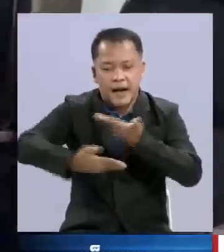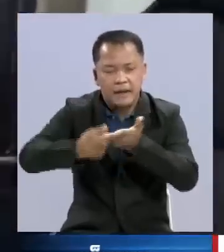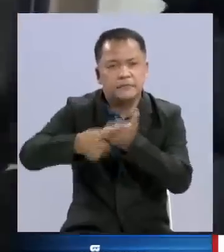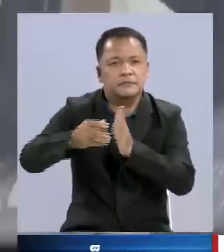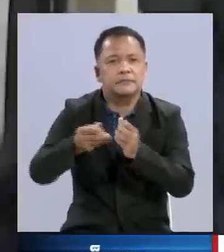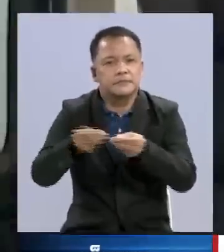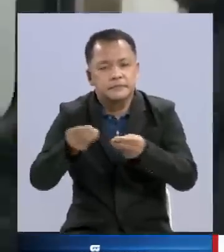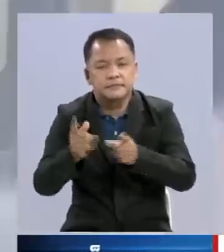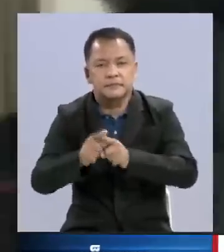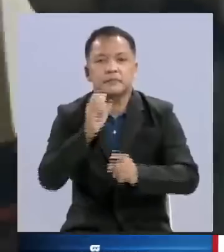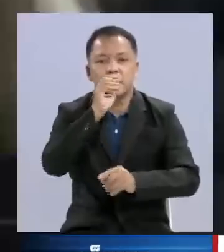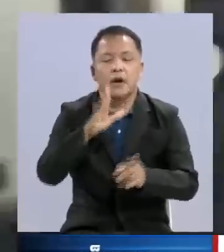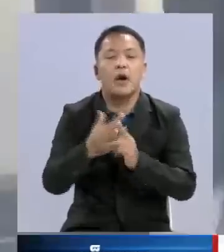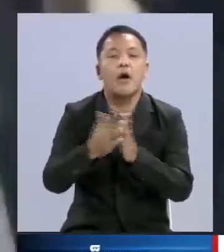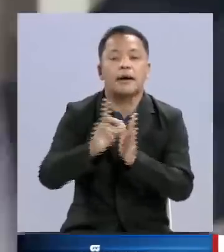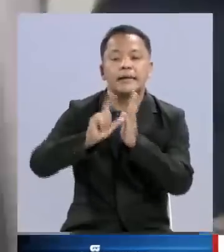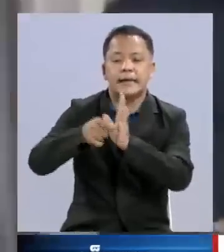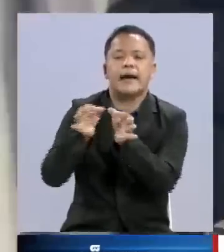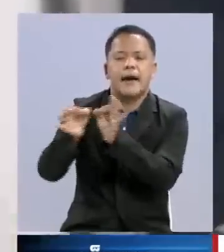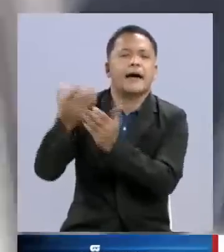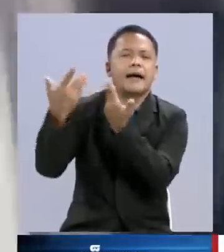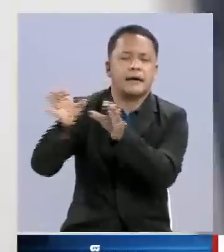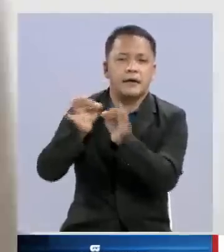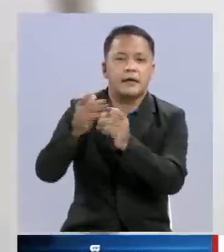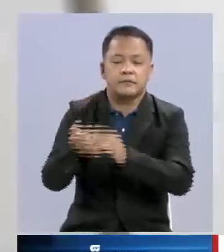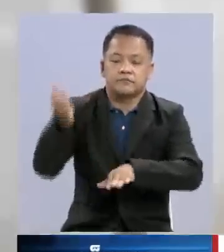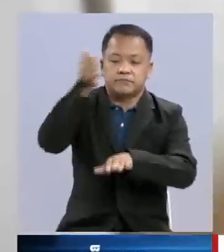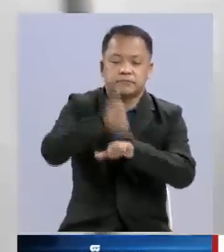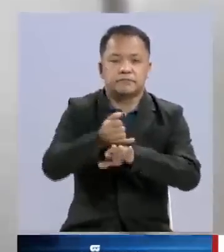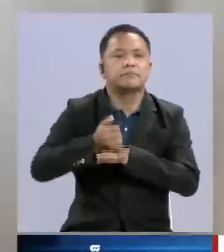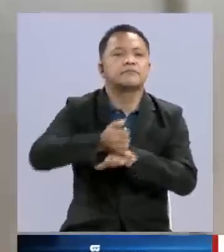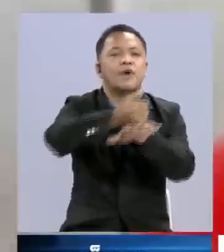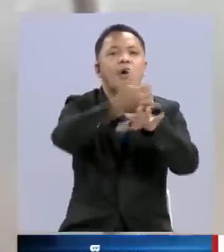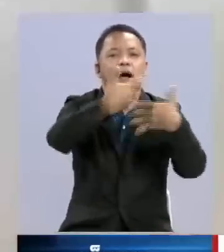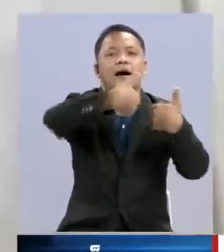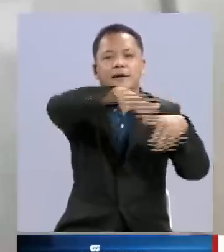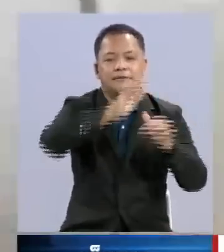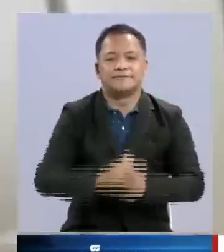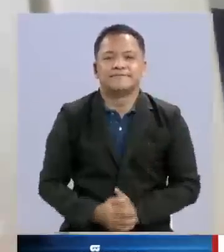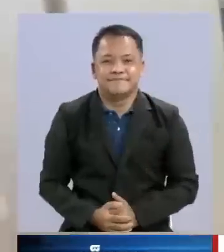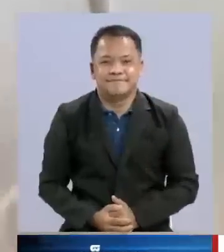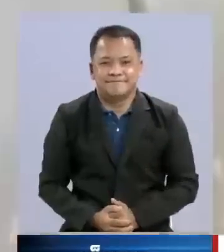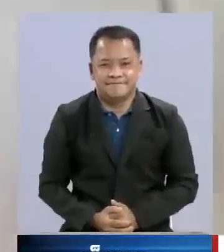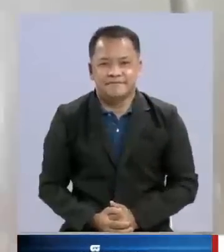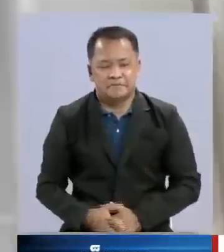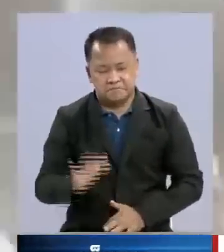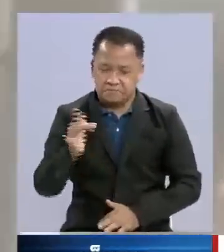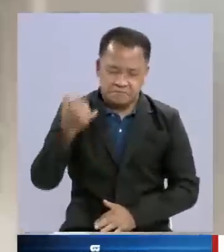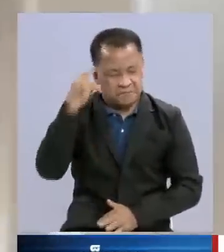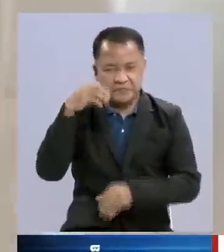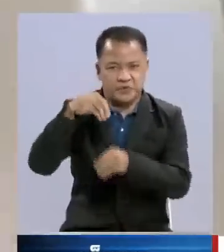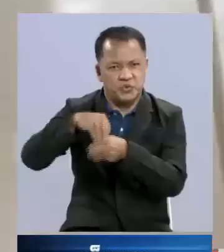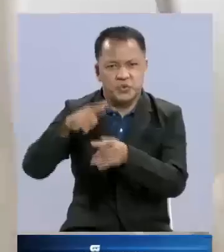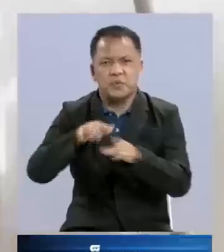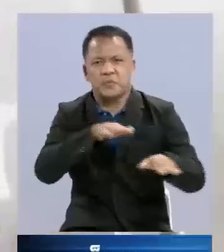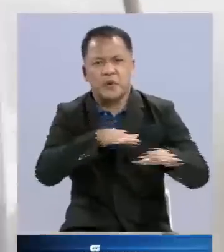ไอทีวีบอกแค่ว่าคุณชัยธวัฒน์เนี่ยอธิบายไปแล้วแล้วก็ขึ้นรถออกจากที่ทำการพักไปเลยอ่ะ ก็อาจจะไม่ได้อยู่ในจุด